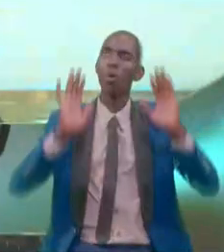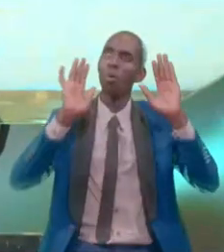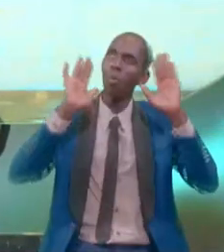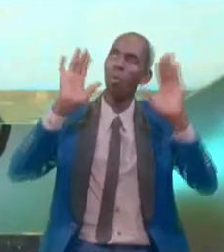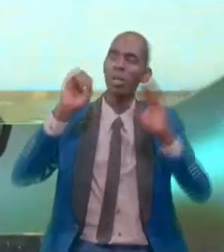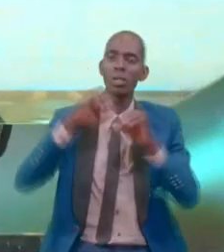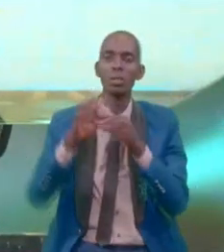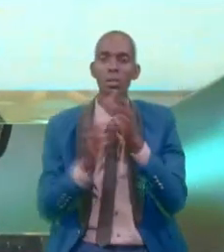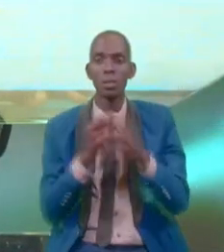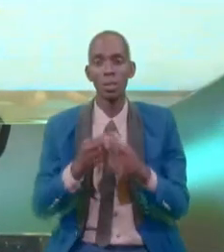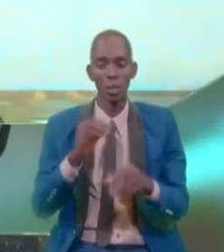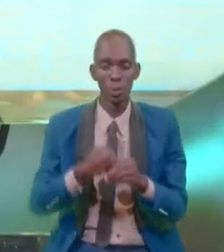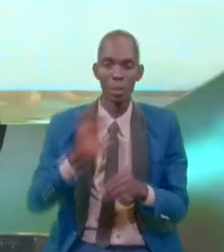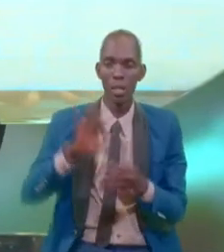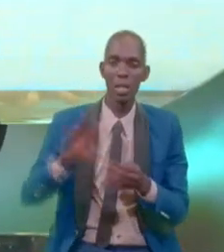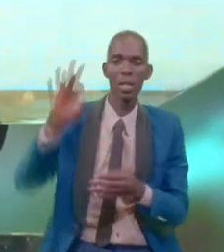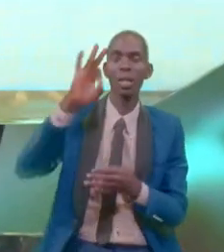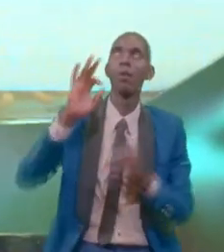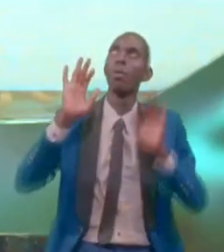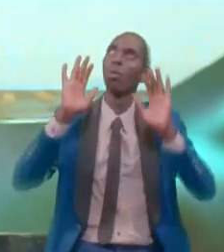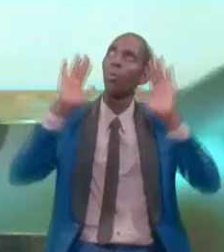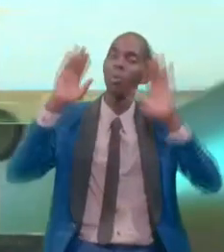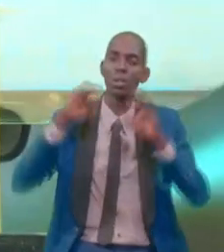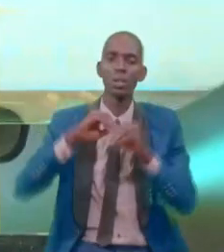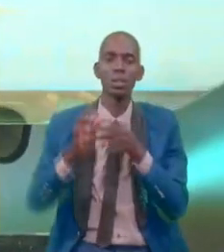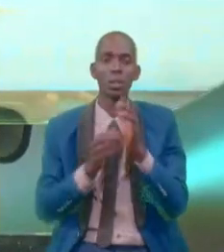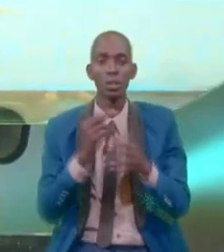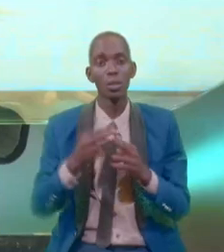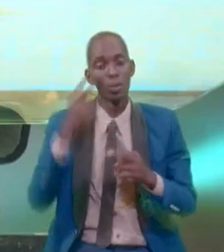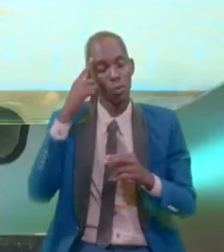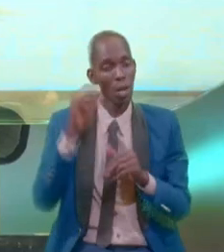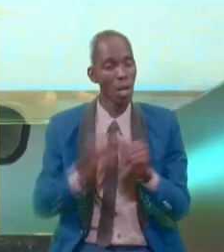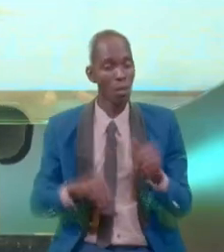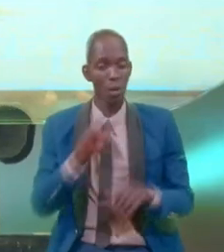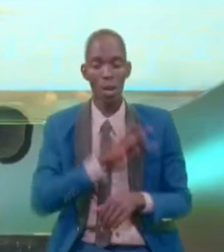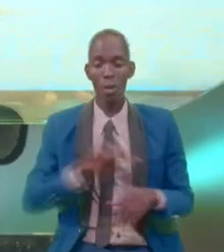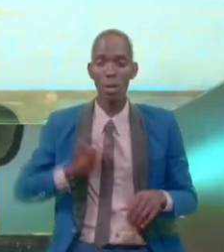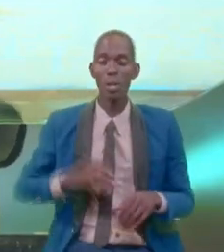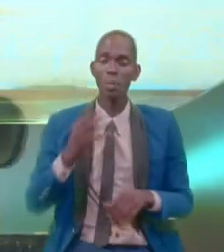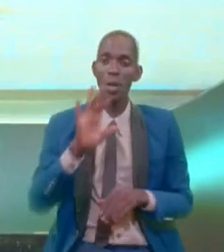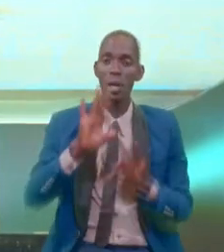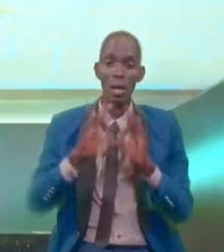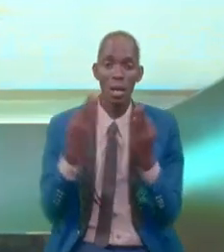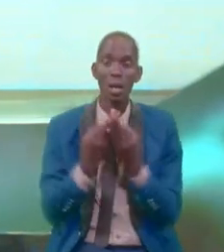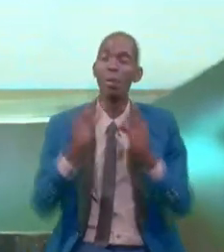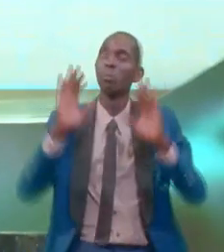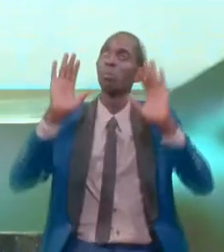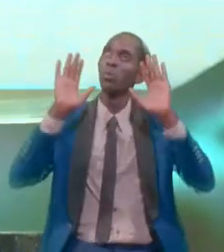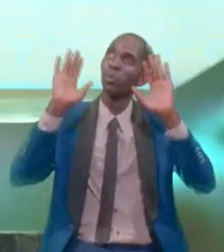merveilles, dans votre esprit des merveilles, pour chaque membre de votre famille des